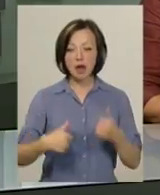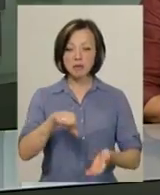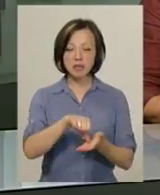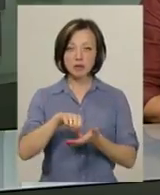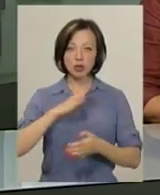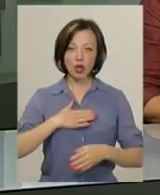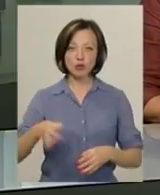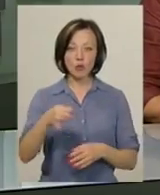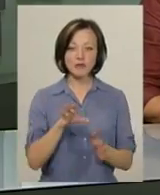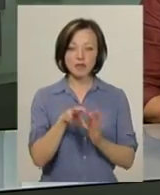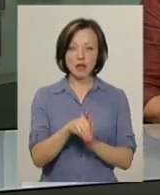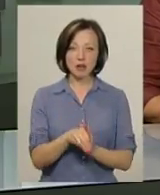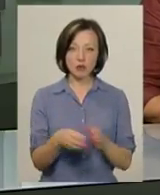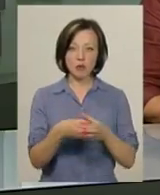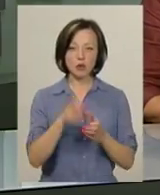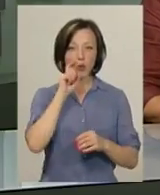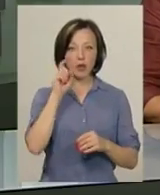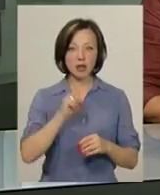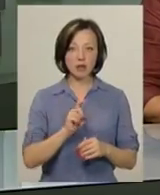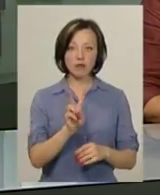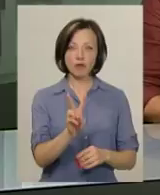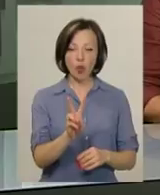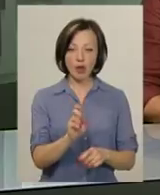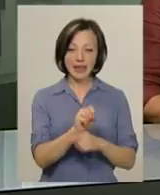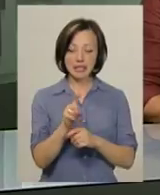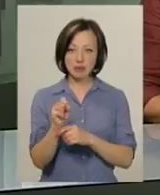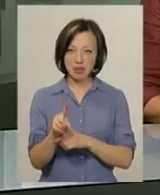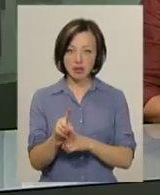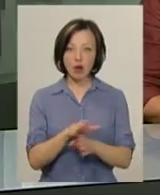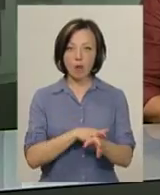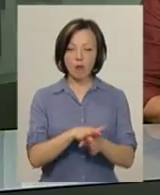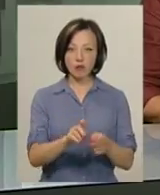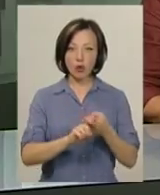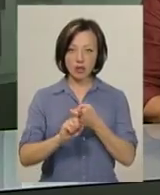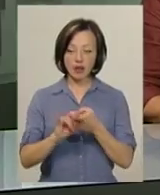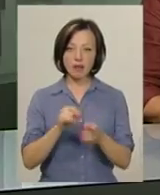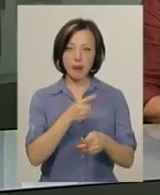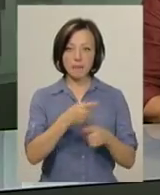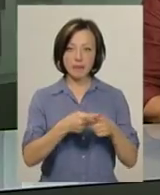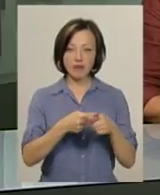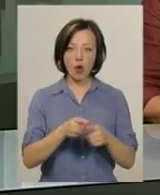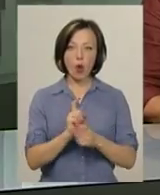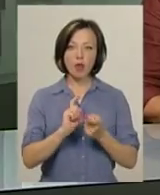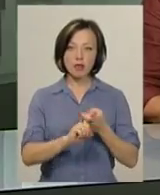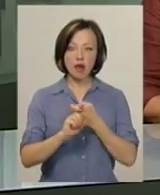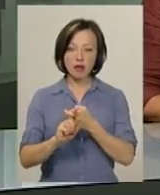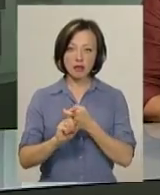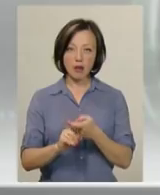представники нашої області в складі збірної команди України у 2 дисциплінах – повноконтактних та напівконтактних